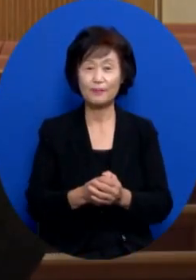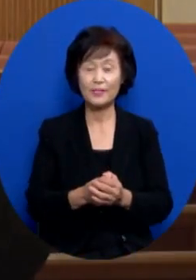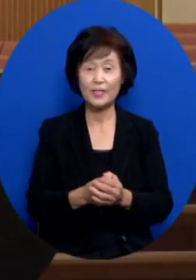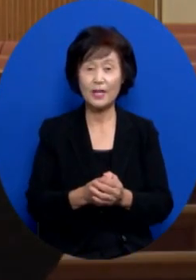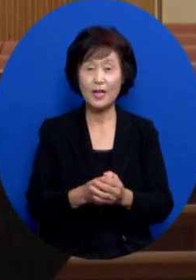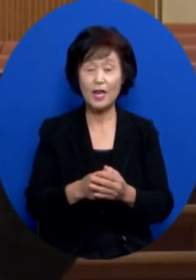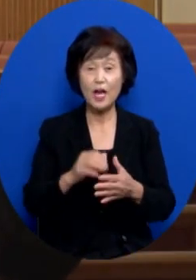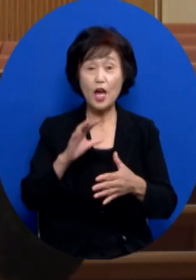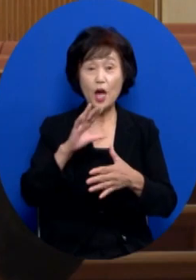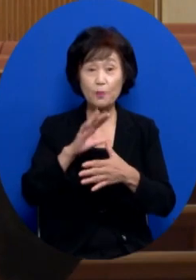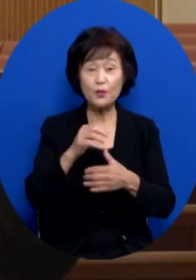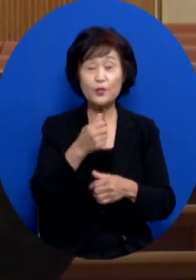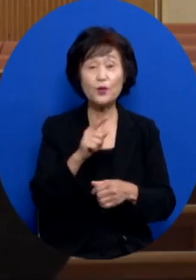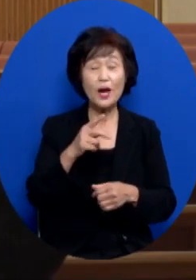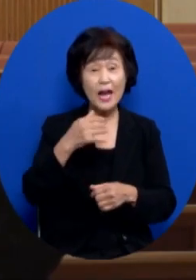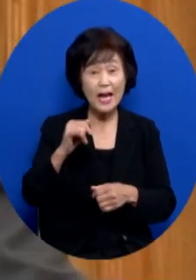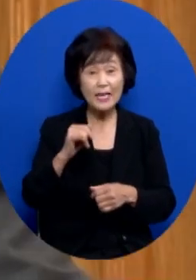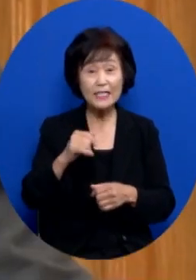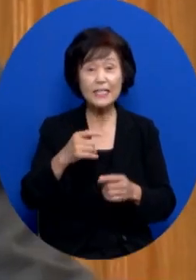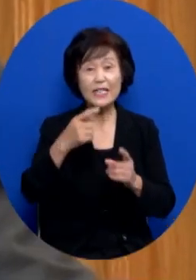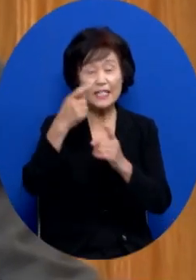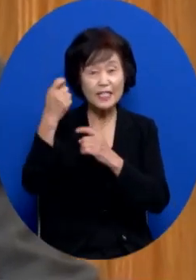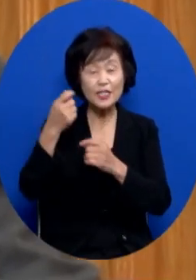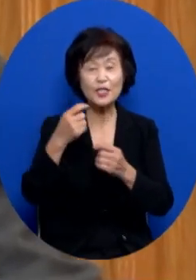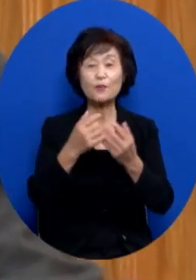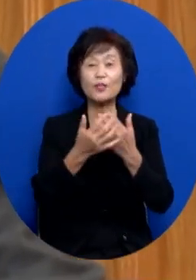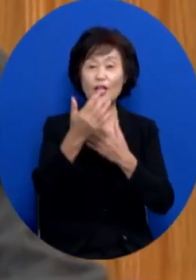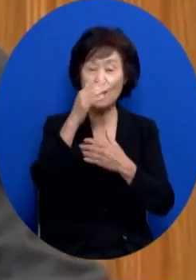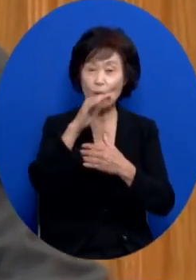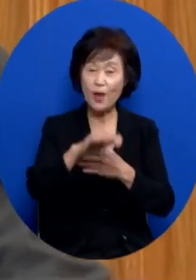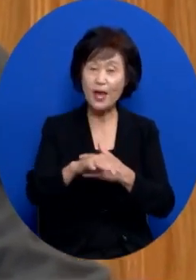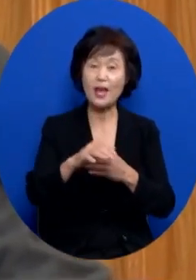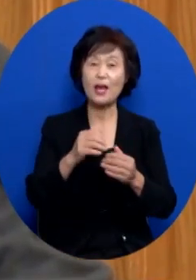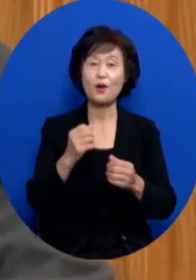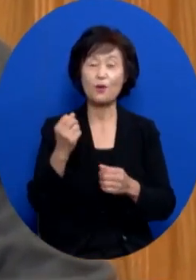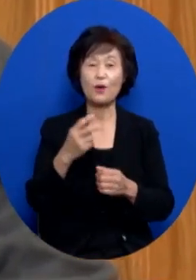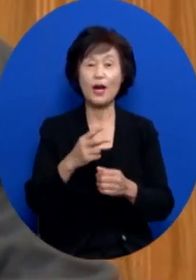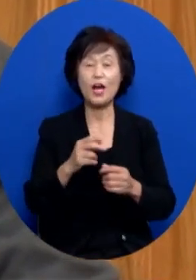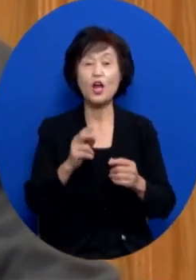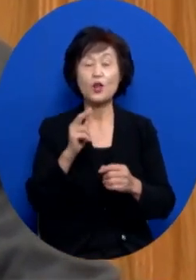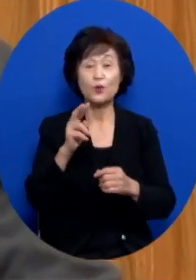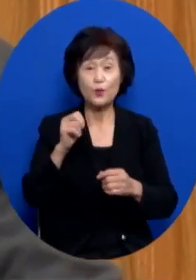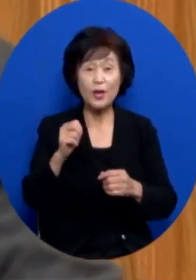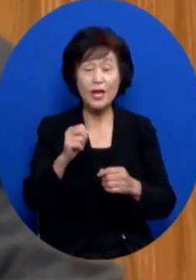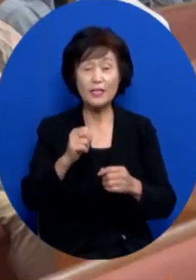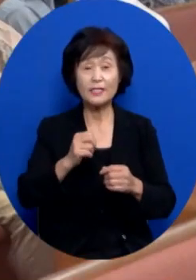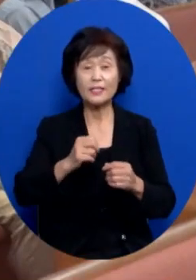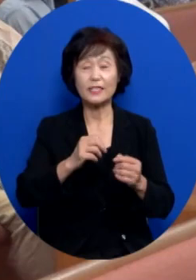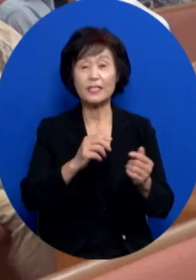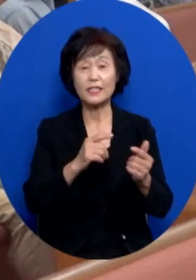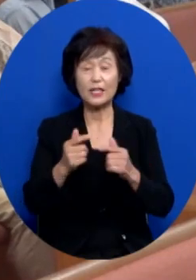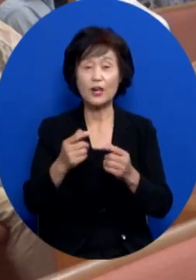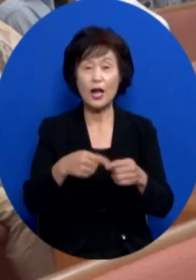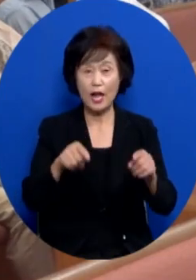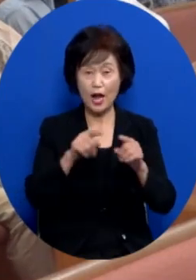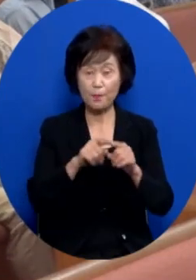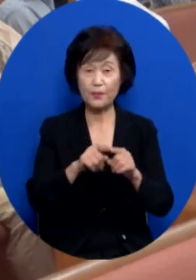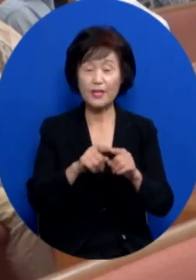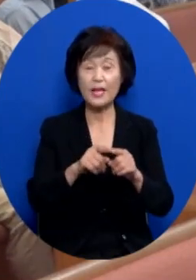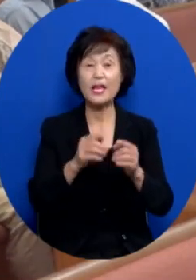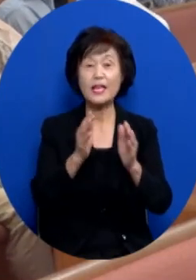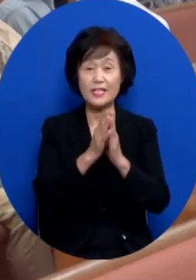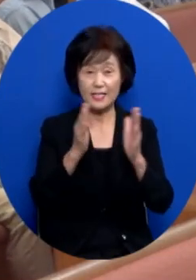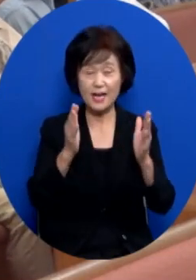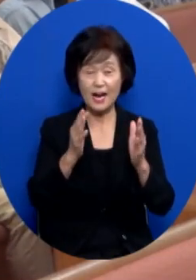미주 하디 기념사업회가 주최하고 한국 하디 기념사업회와 UMC 역사보전위원회가 공동 주관한 이번